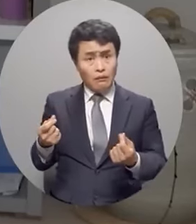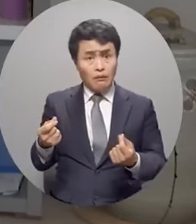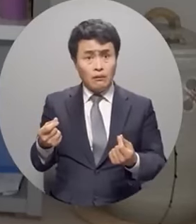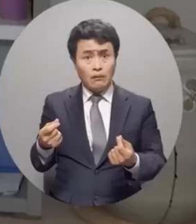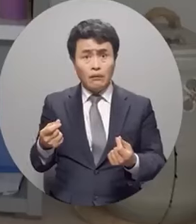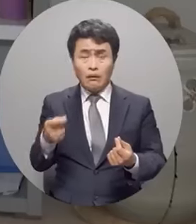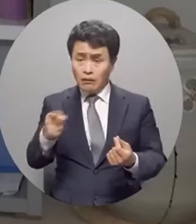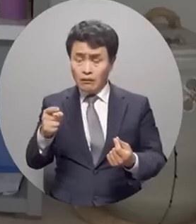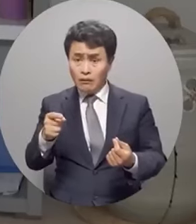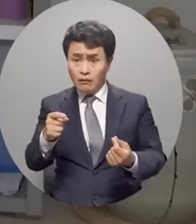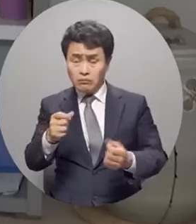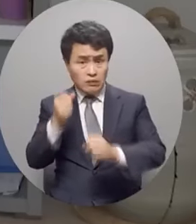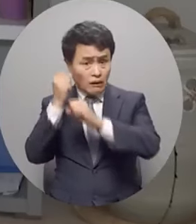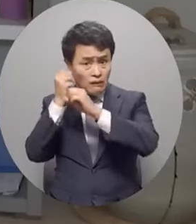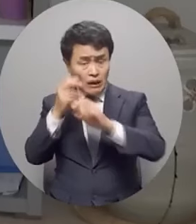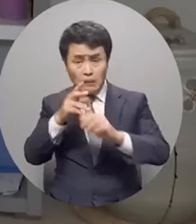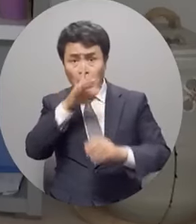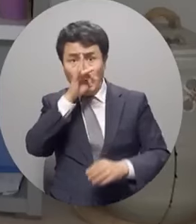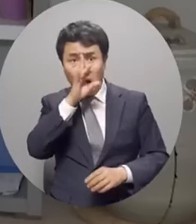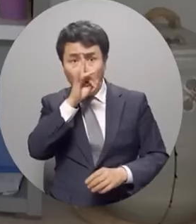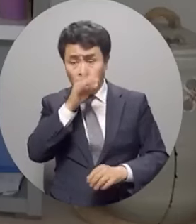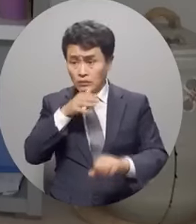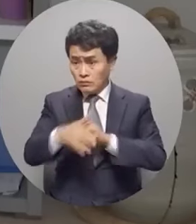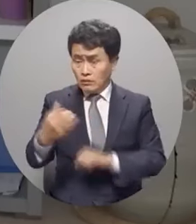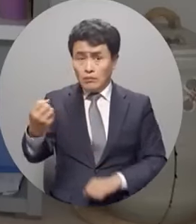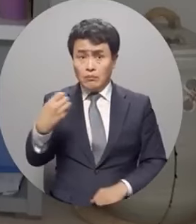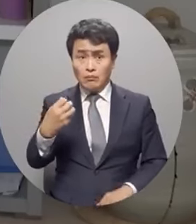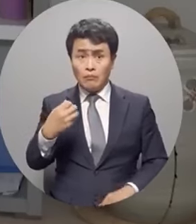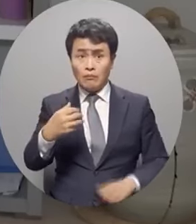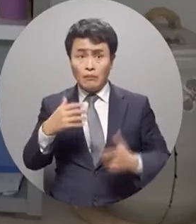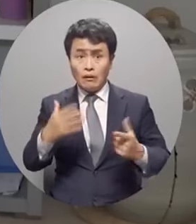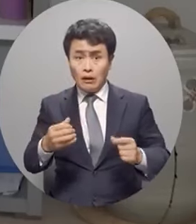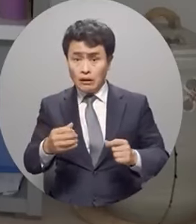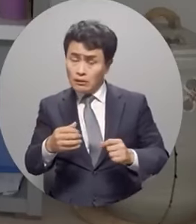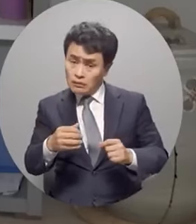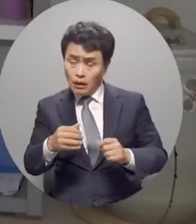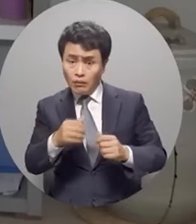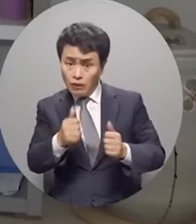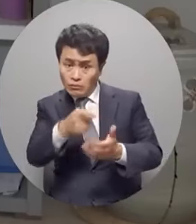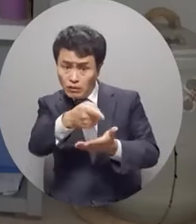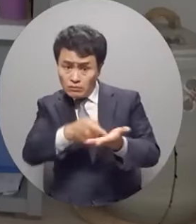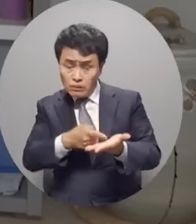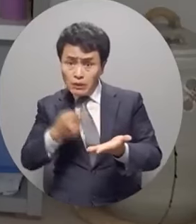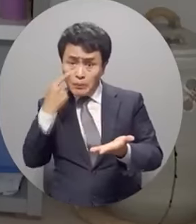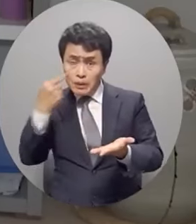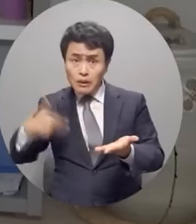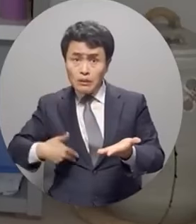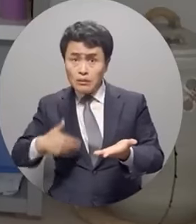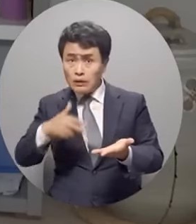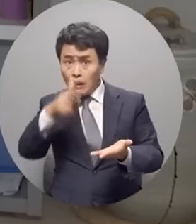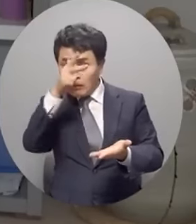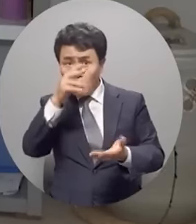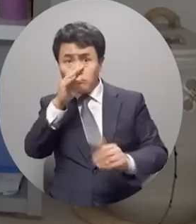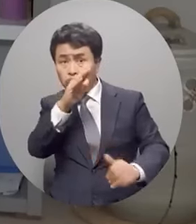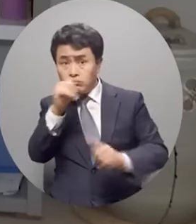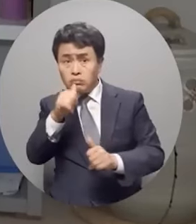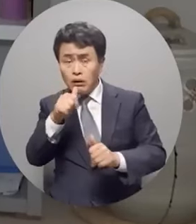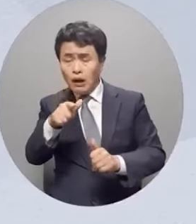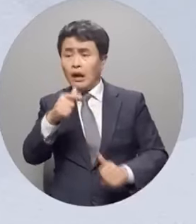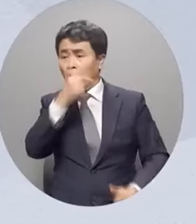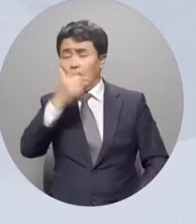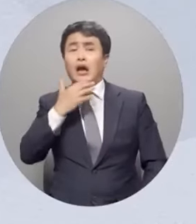그 장례식을 치르면 안 되죠. 이러시는 거. 그래서 이렇게 하면 부검도 해봐야 되는 거 아니냐고 경찰분이 연락 오셔서 안